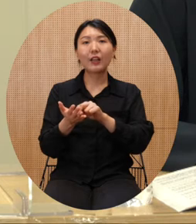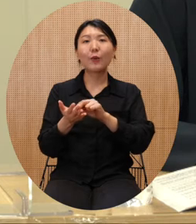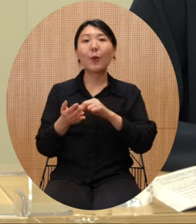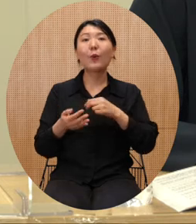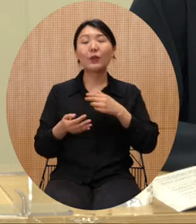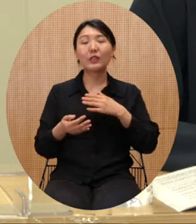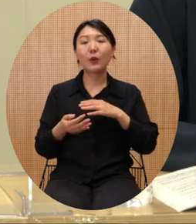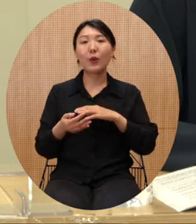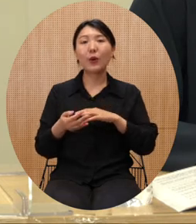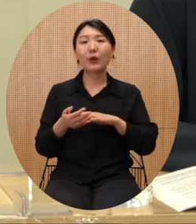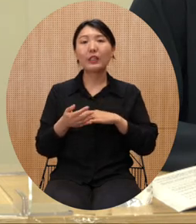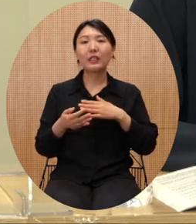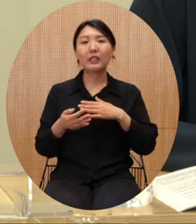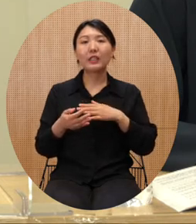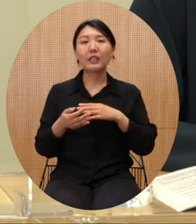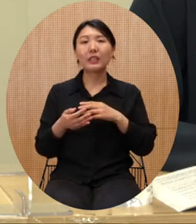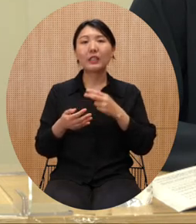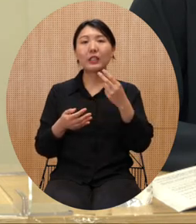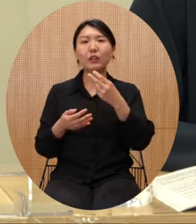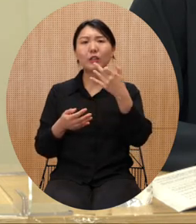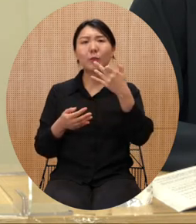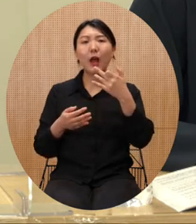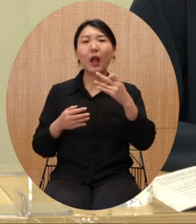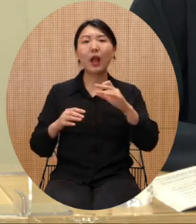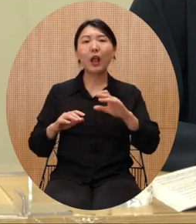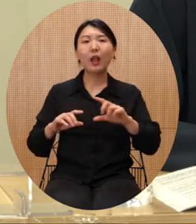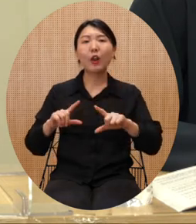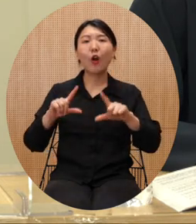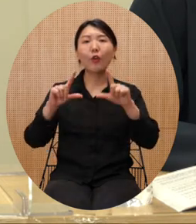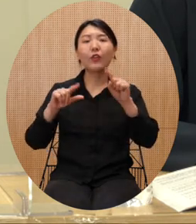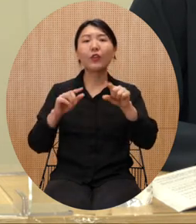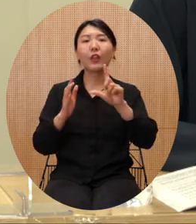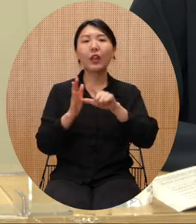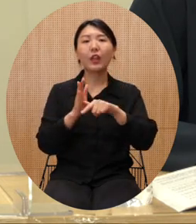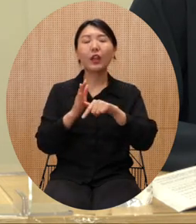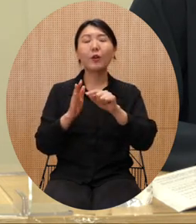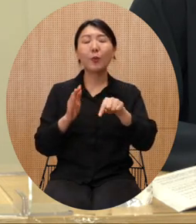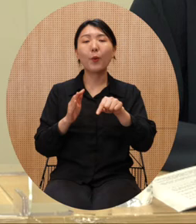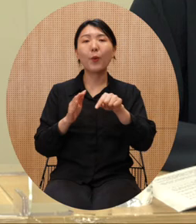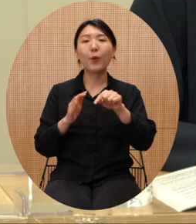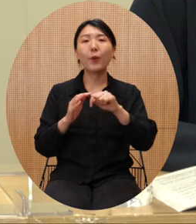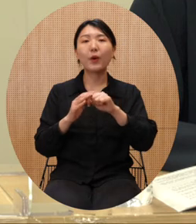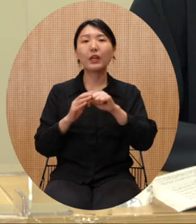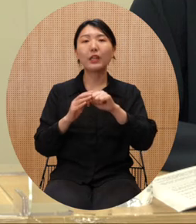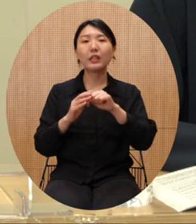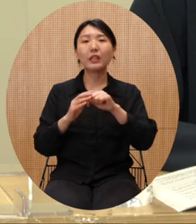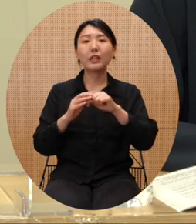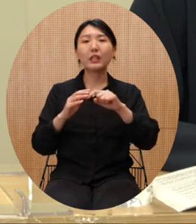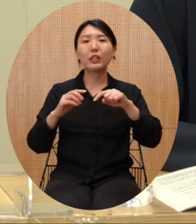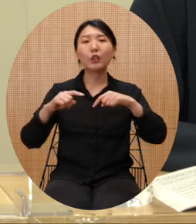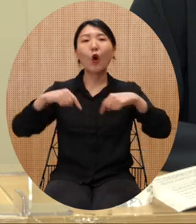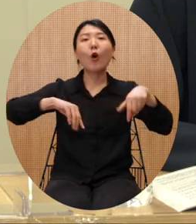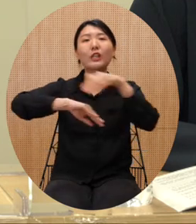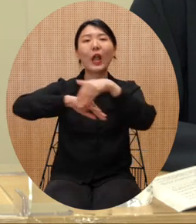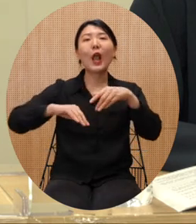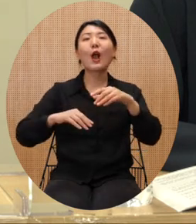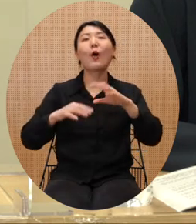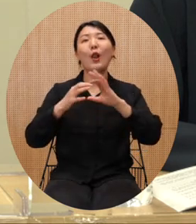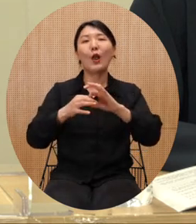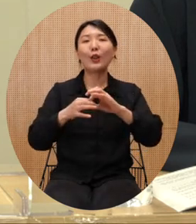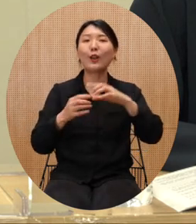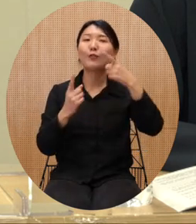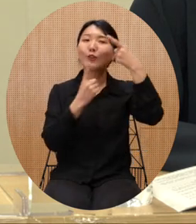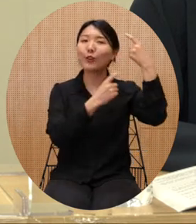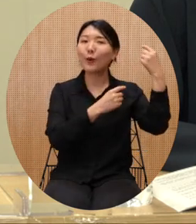8대 시흥시 의회가 2018년도 6월부터 임기를 시작하면서 이 정책과 관련해서 추억이